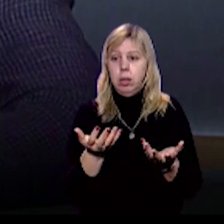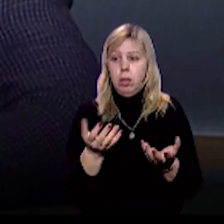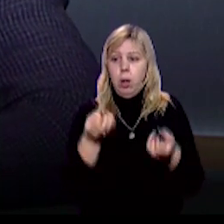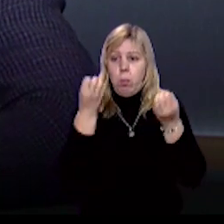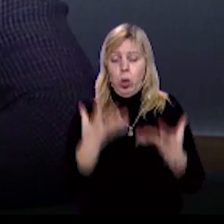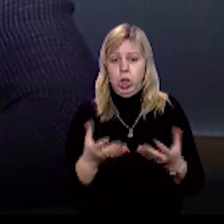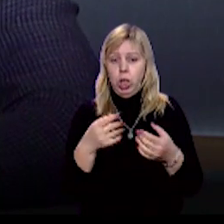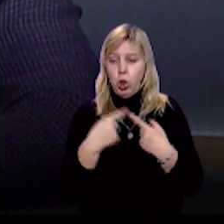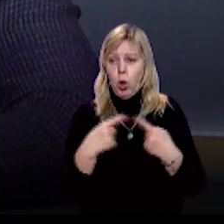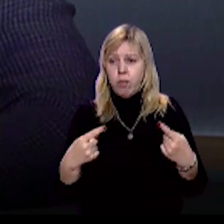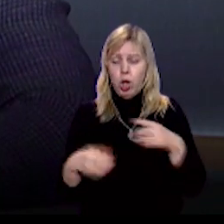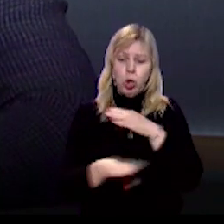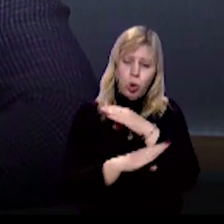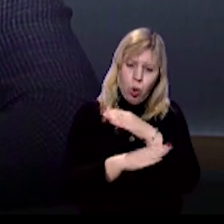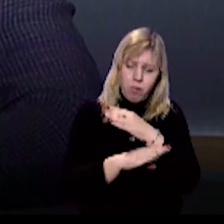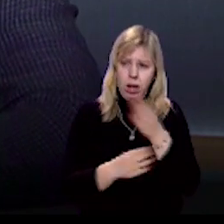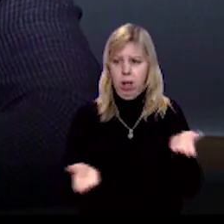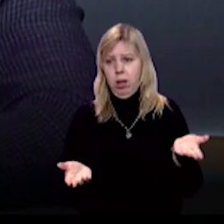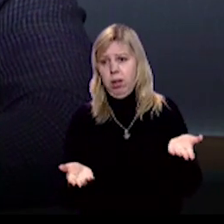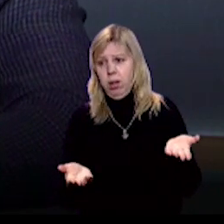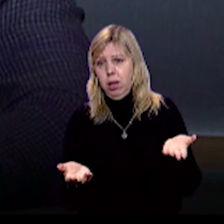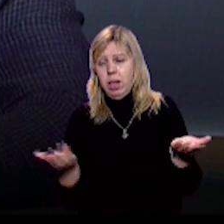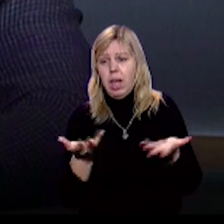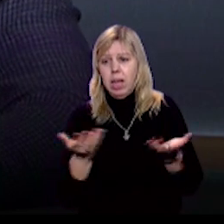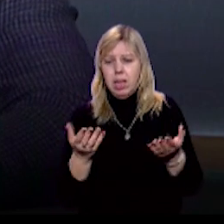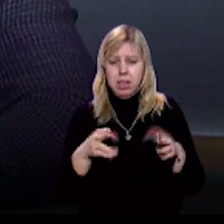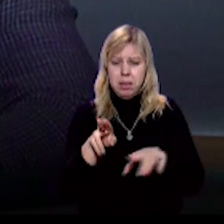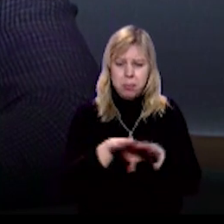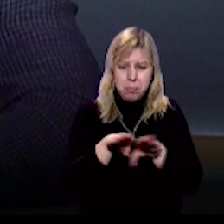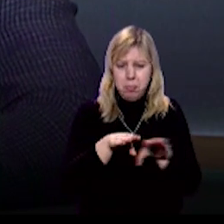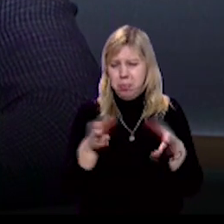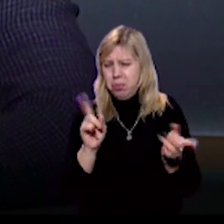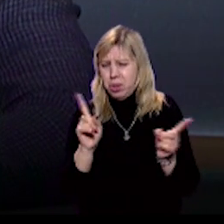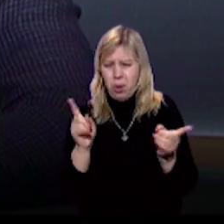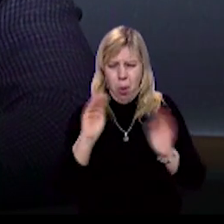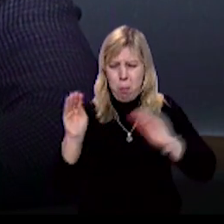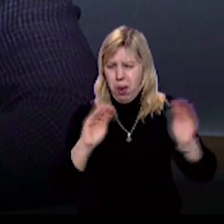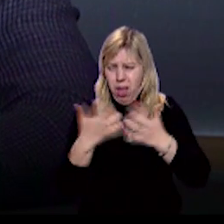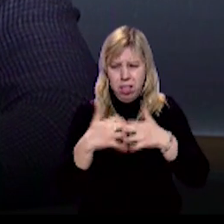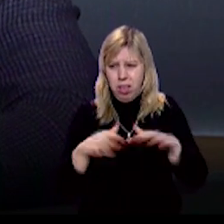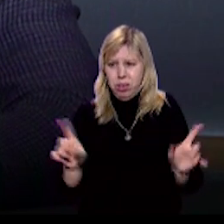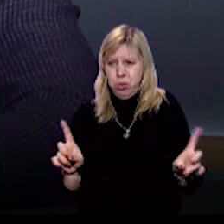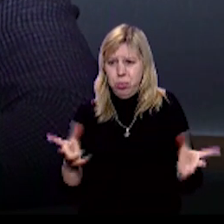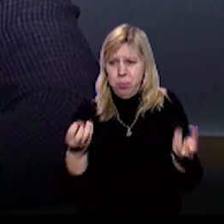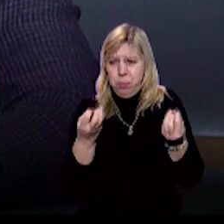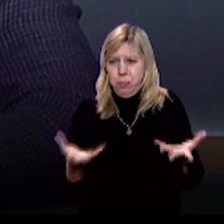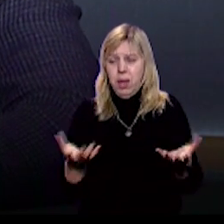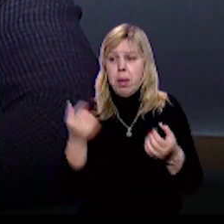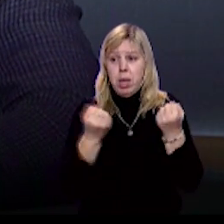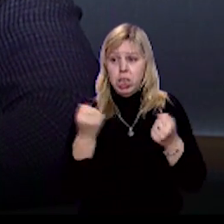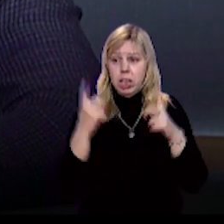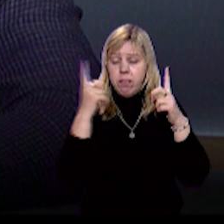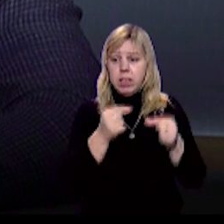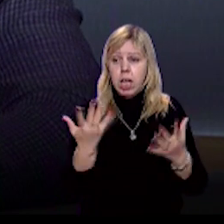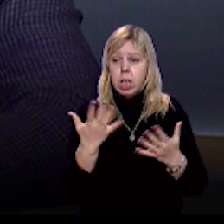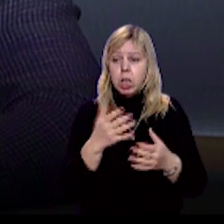возять прості товари, там дрова, там якісь панелі, обладнання. В принципі, якщо машина везе там